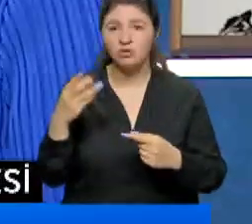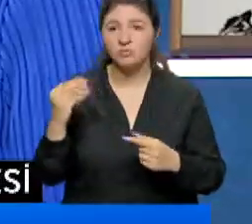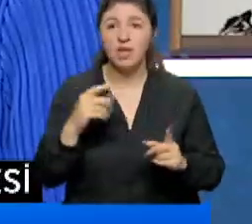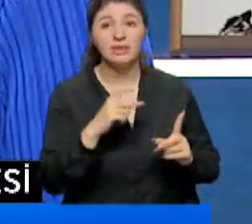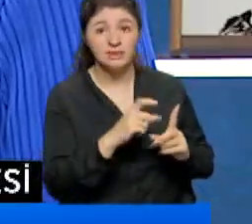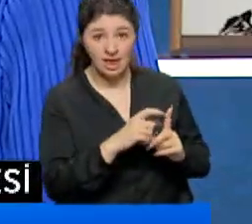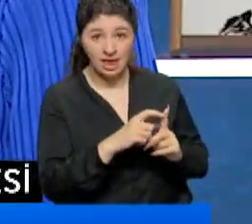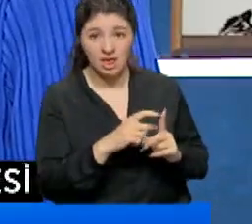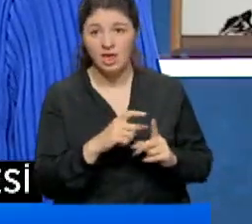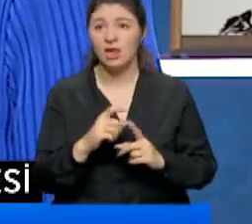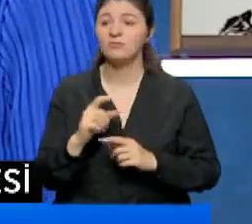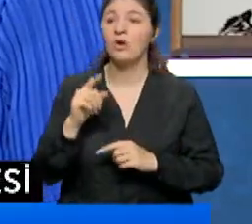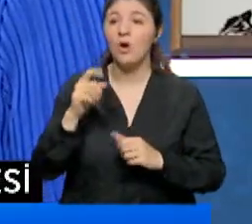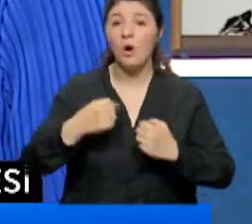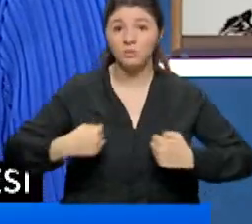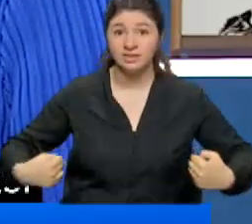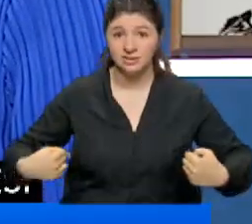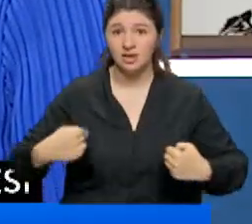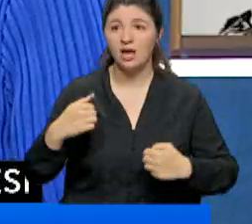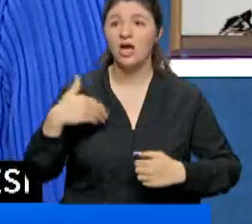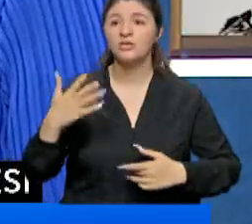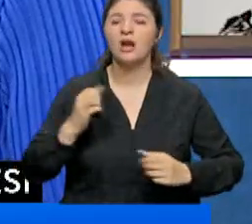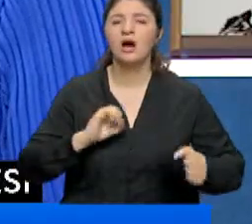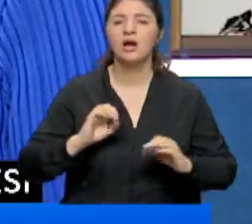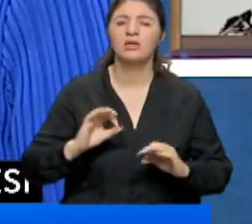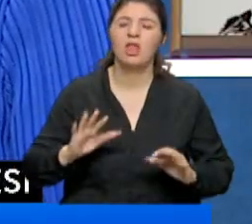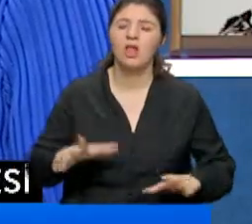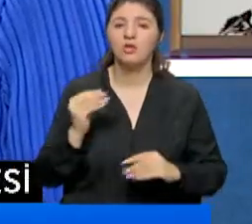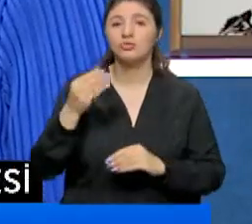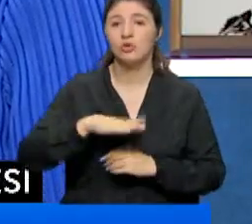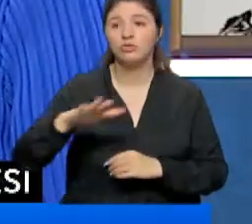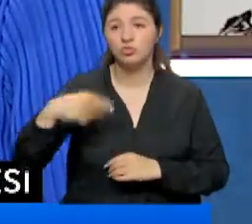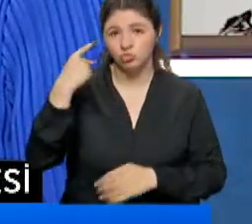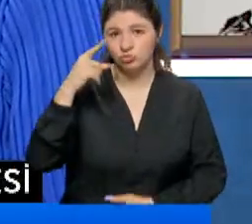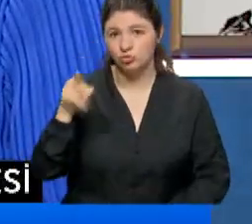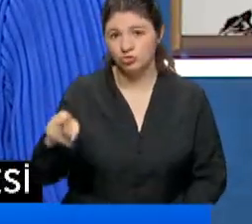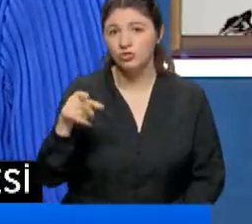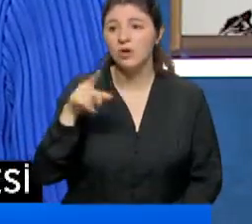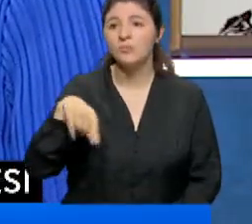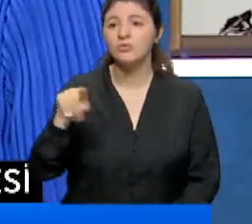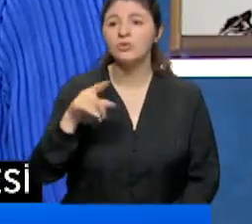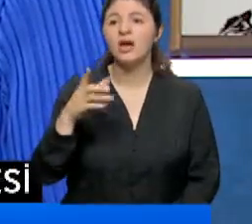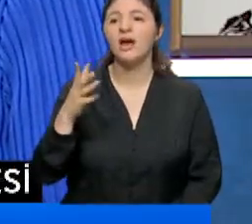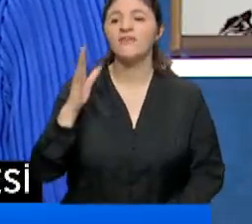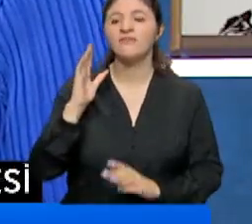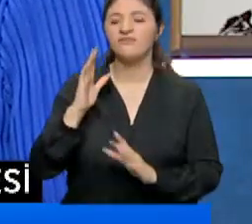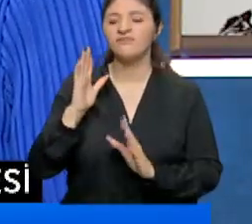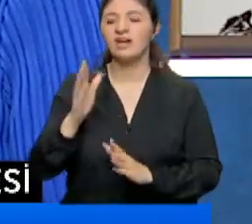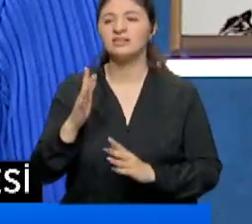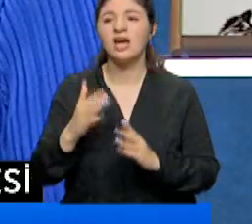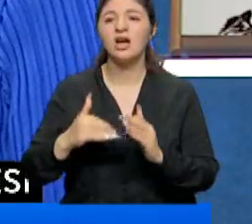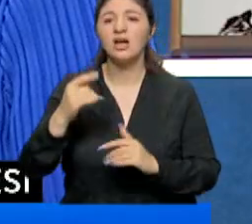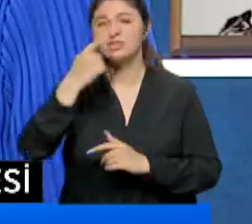yerleşmede obezite giderek hareketsiz olan çocuklarımızı düşünün Bunlar yatkınlığı artırıyor